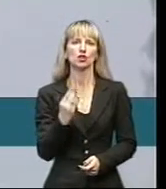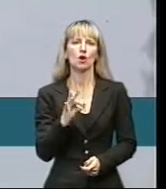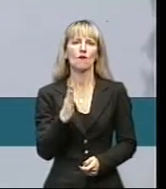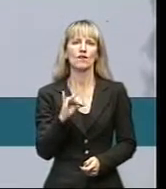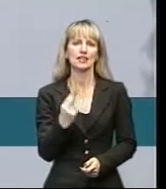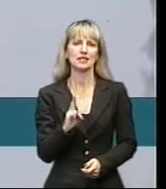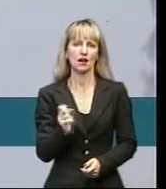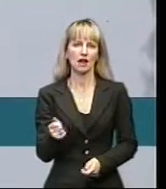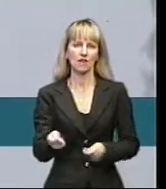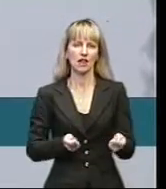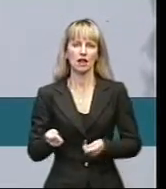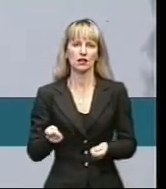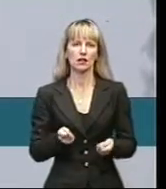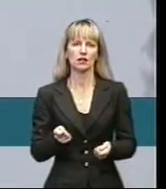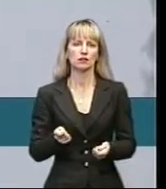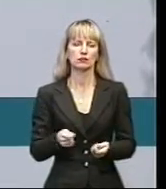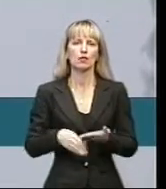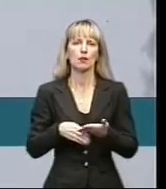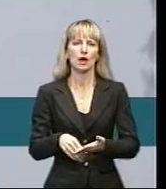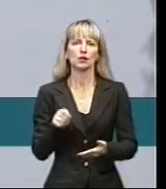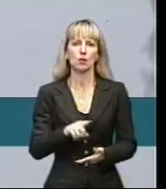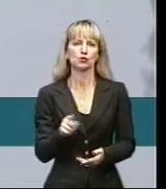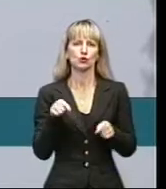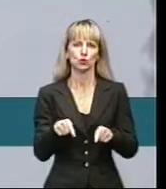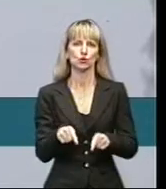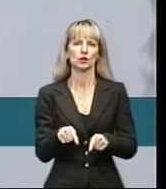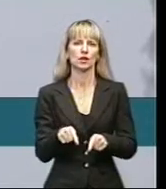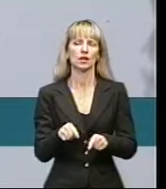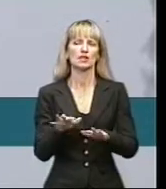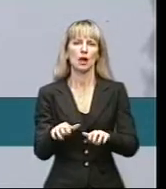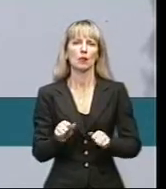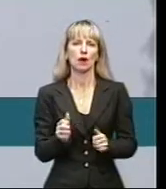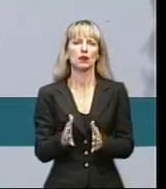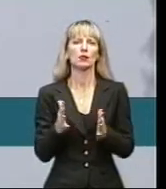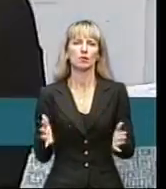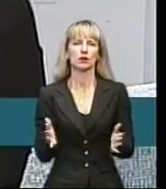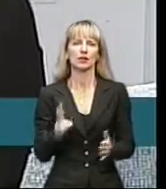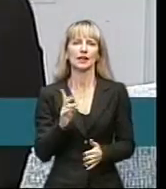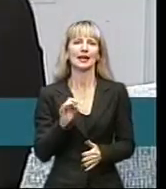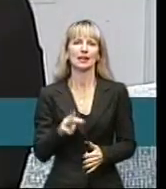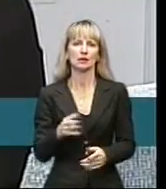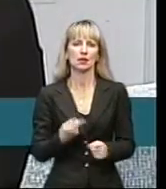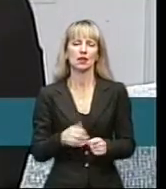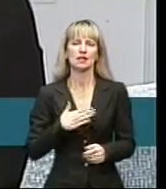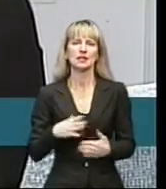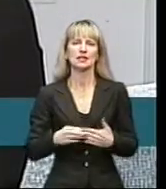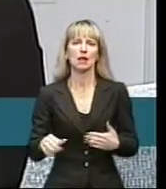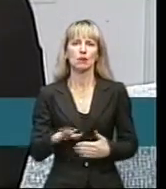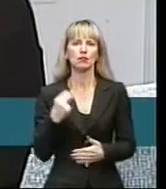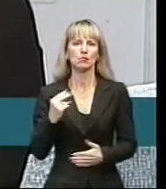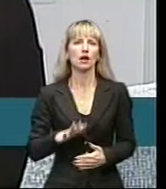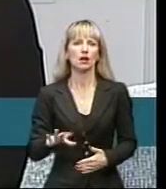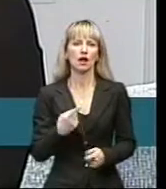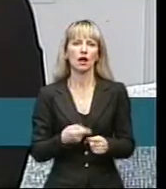більшовицька влада саме сприяла тому, що тут забирали найбільше. Ну, крім того, наша земля, Запорізький край,